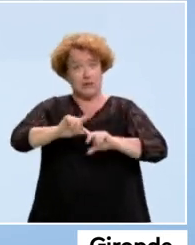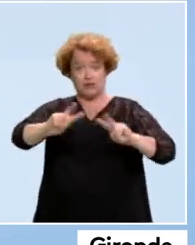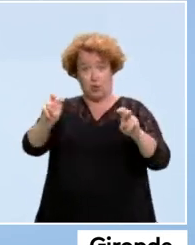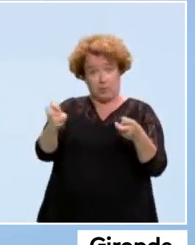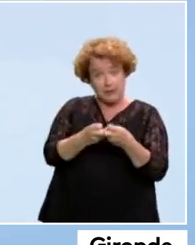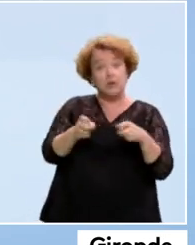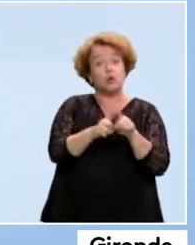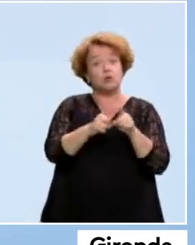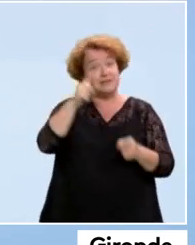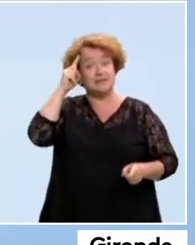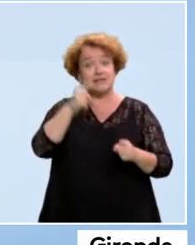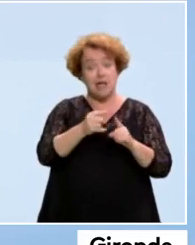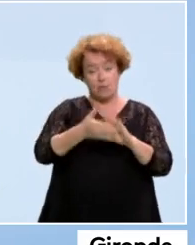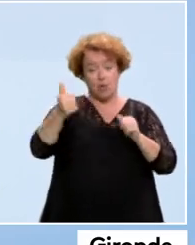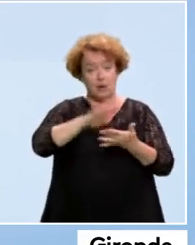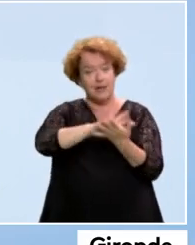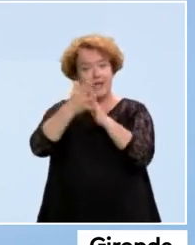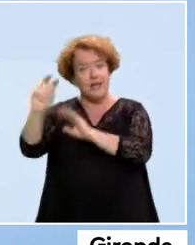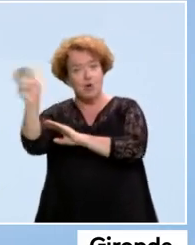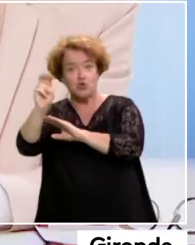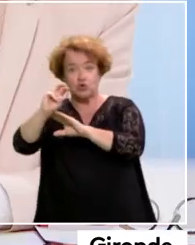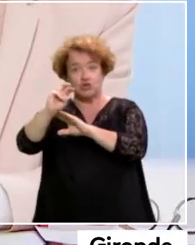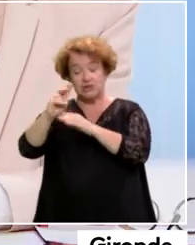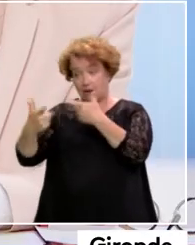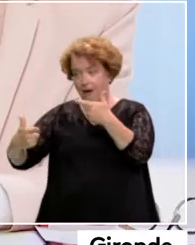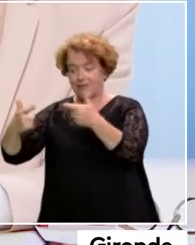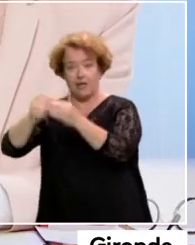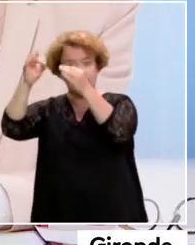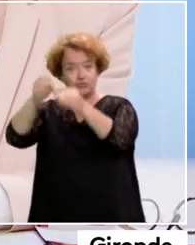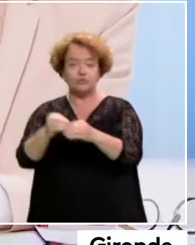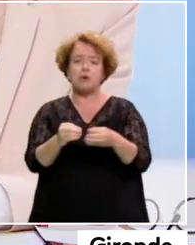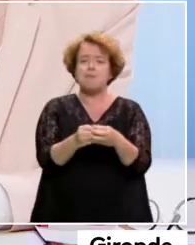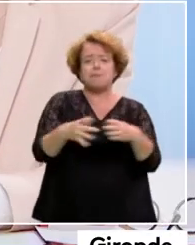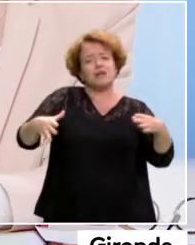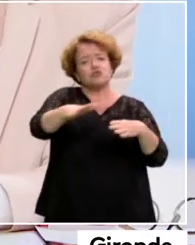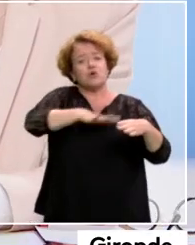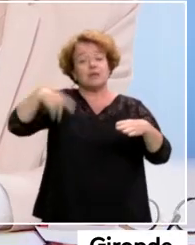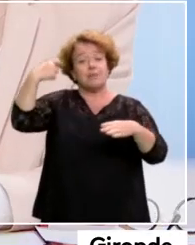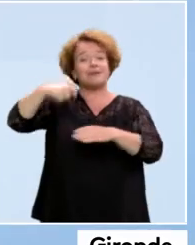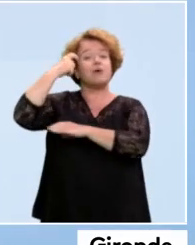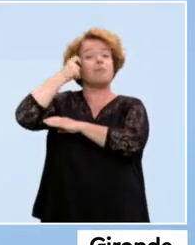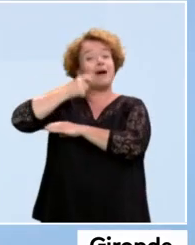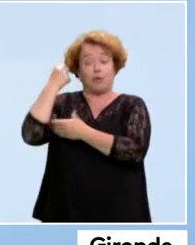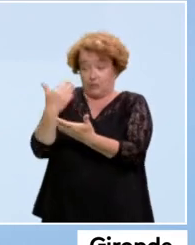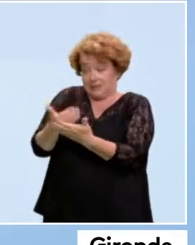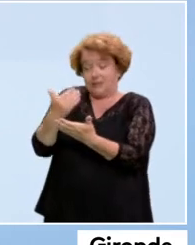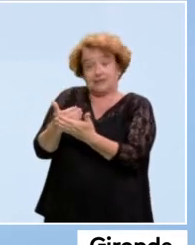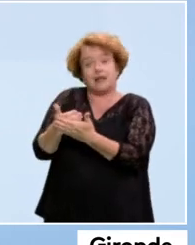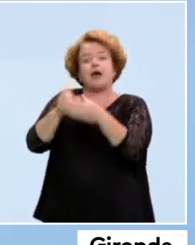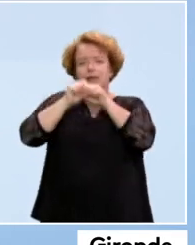la transition écologique donc ça c'est typiquement le genre de mesure porté par le président et la majorité présidentielle qu'on va déployer de manière